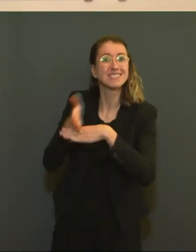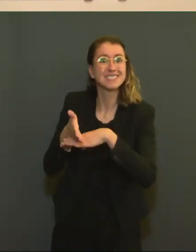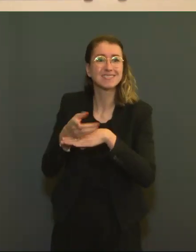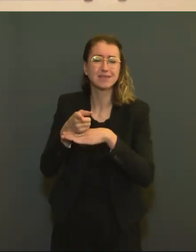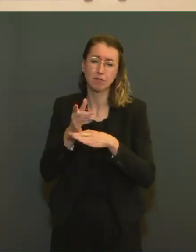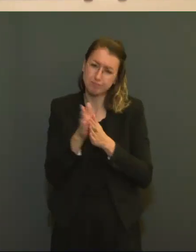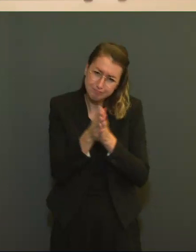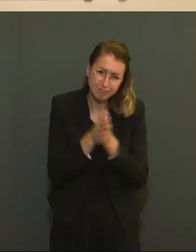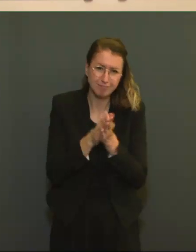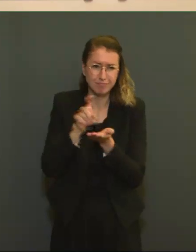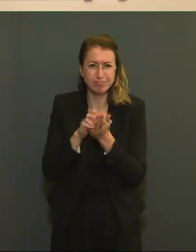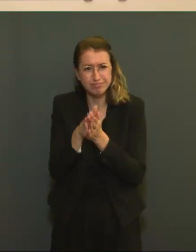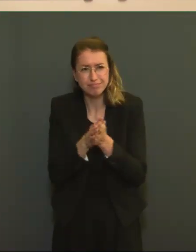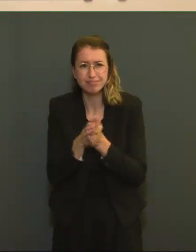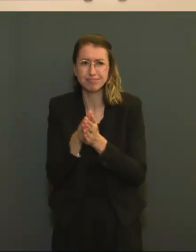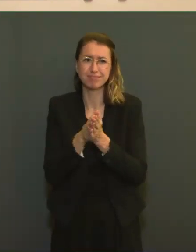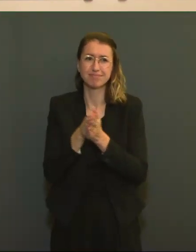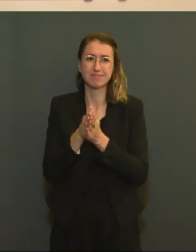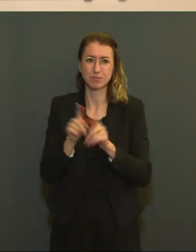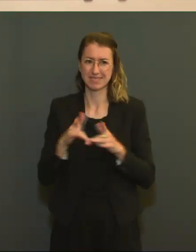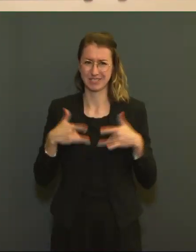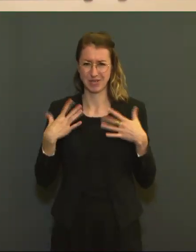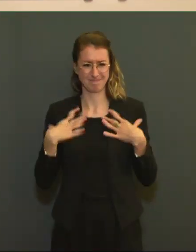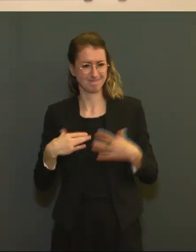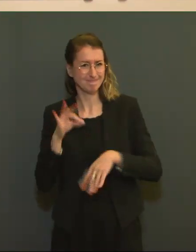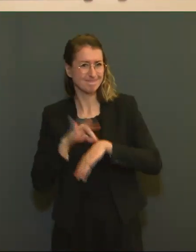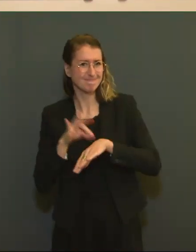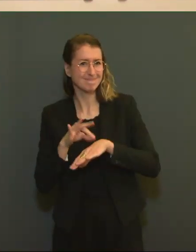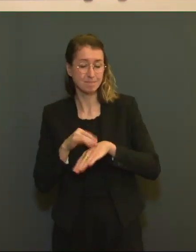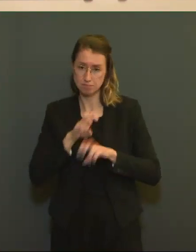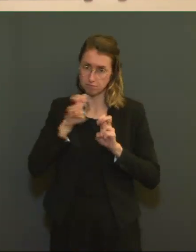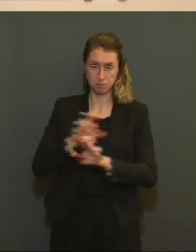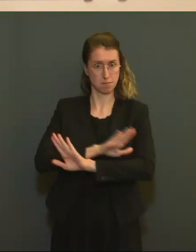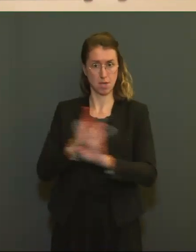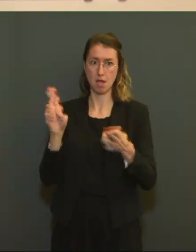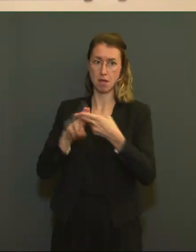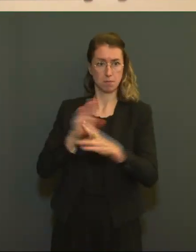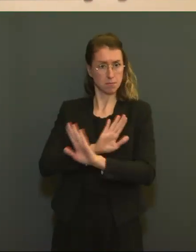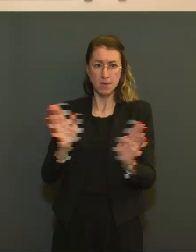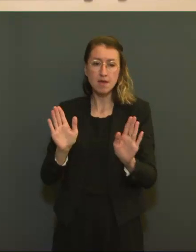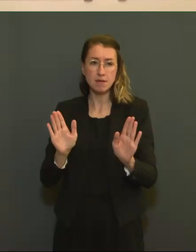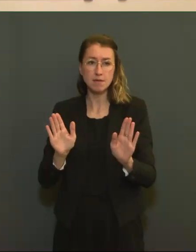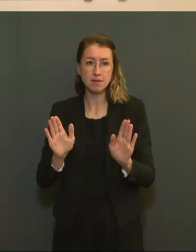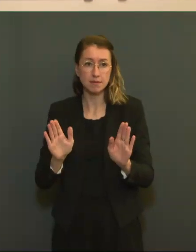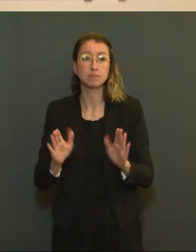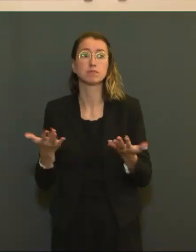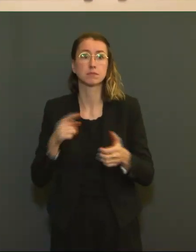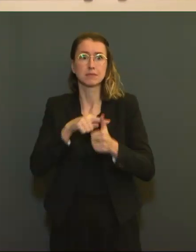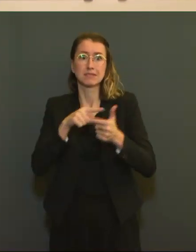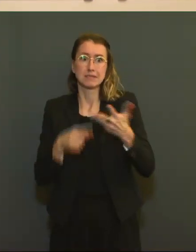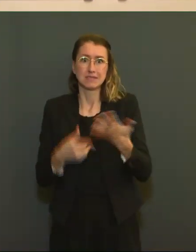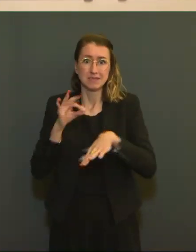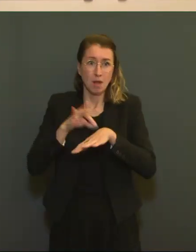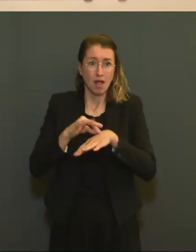visite, bien sûr, si on se sent malade, quels que soient les symptômes, et vous le savez, ils sont assez pléomorphes dans le cadre